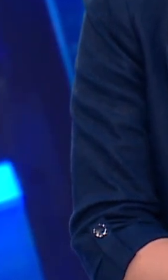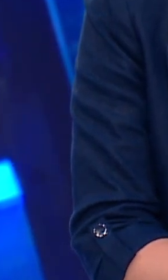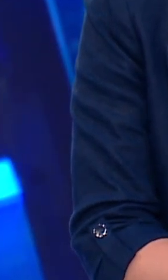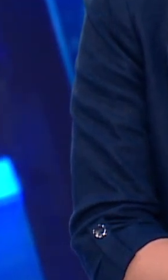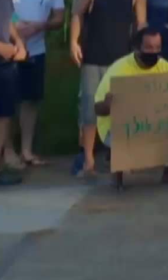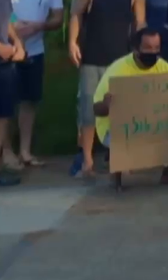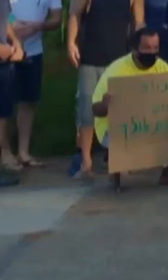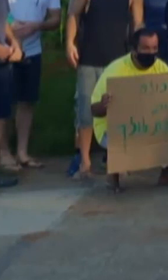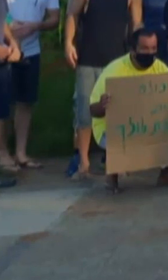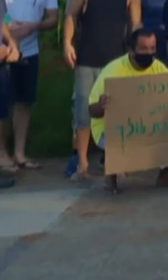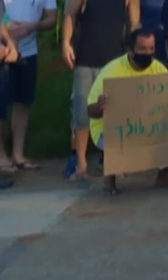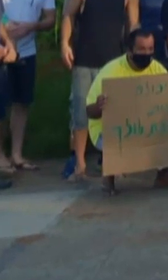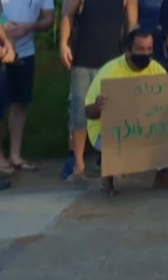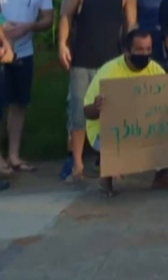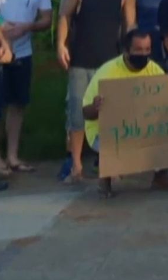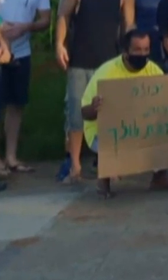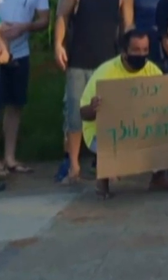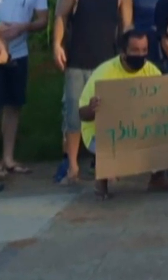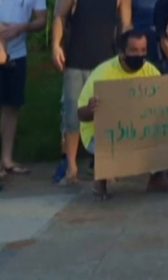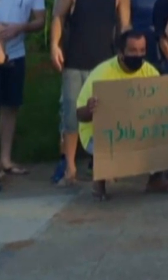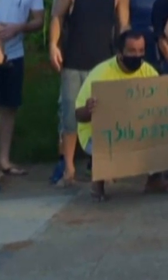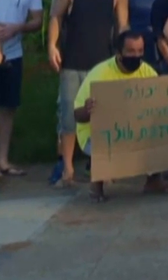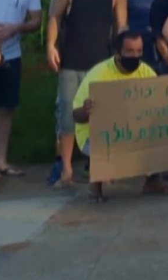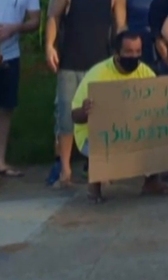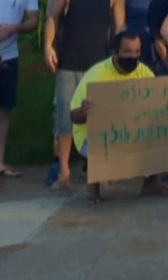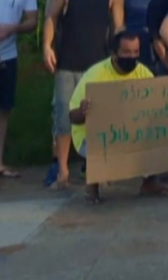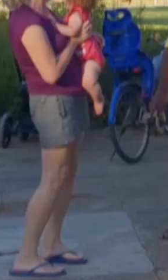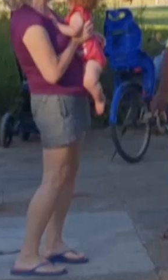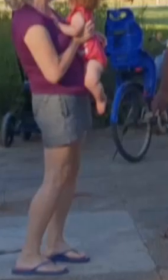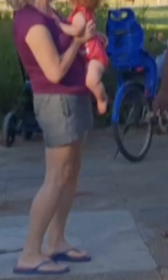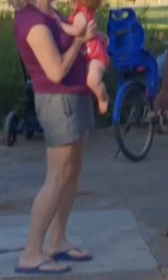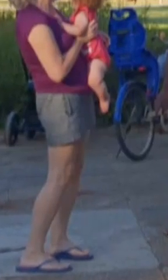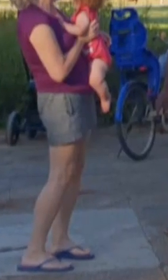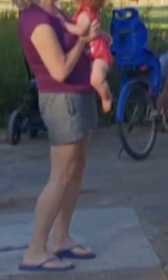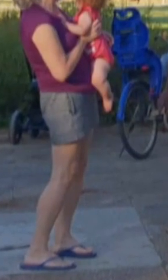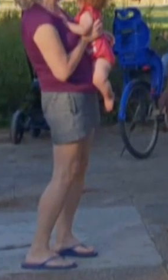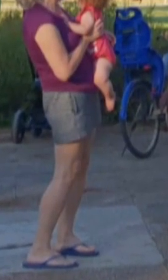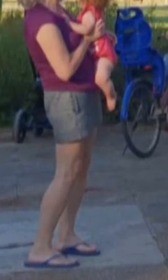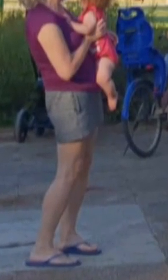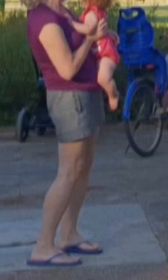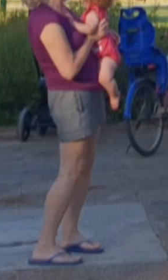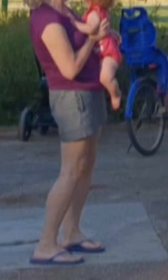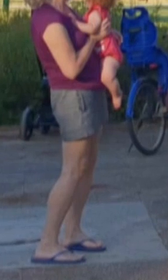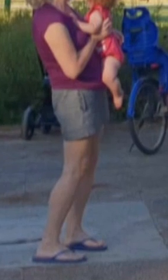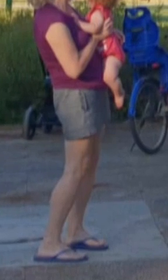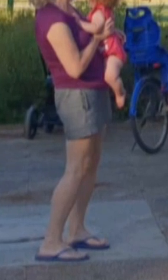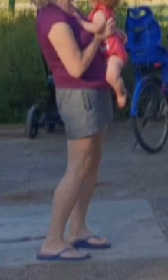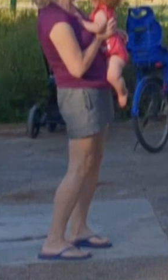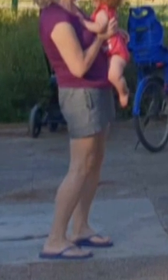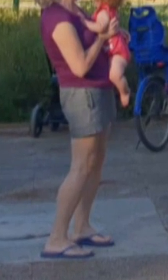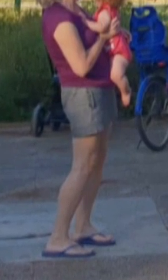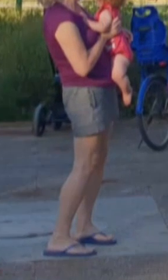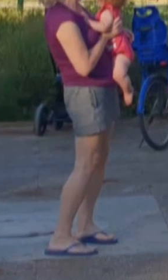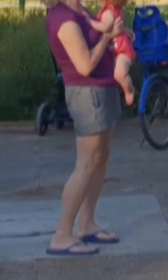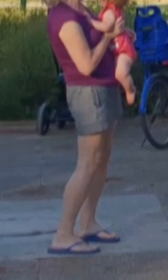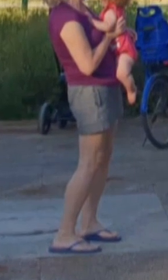שבגליל העליון. גם הם, כמו בהרבה מקומות מגורים ועבודה, התאספו היום בעקבות הזעזוע ממעשה האונס הקבוצתי באילת. החברים